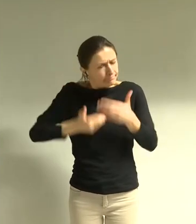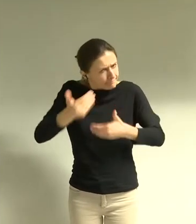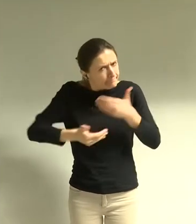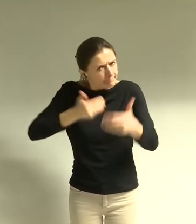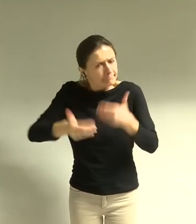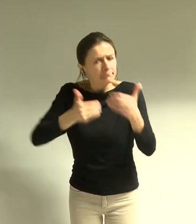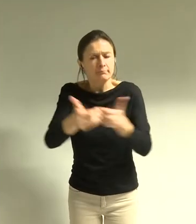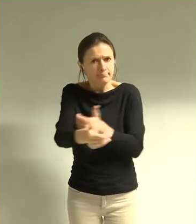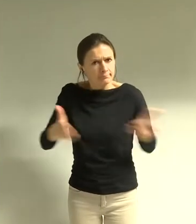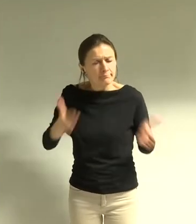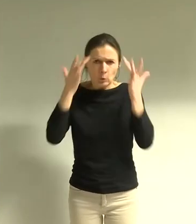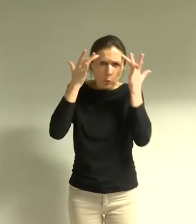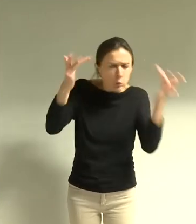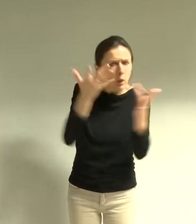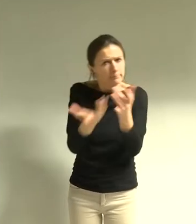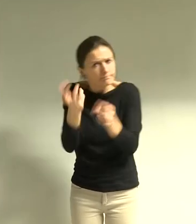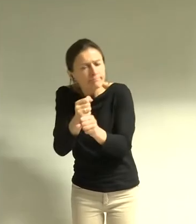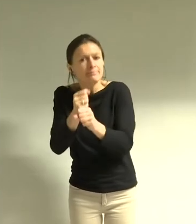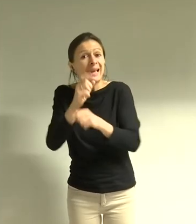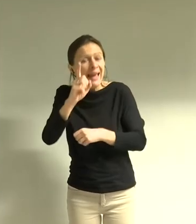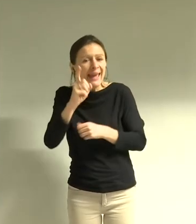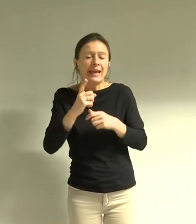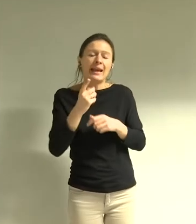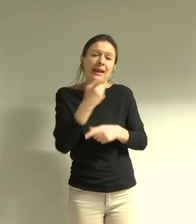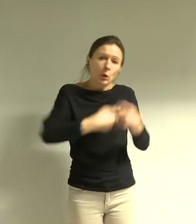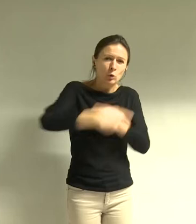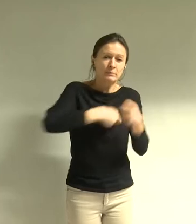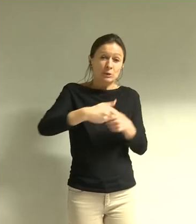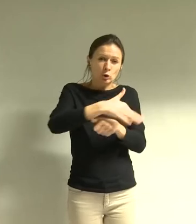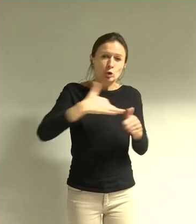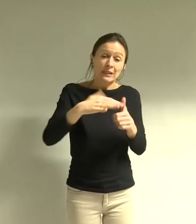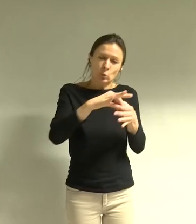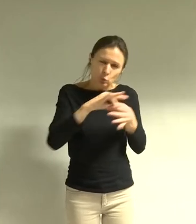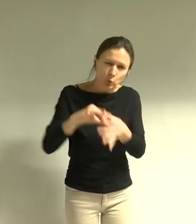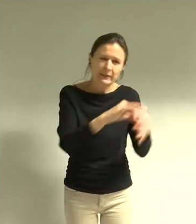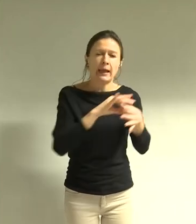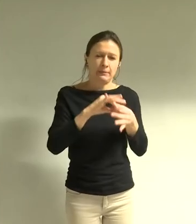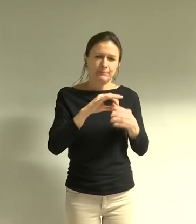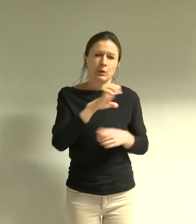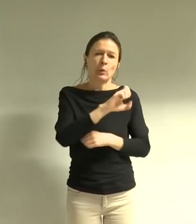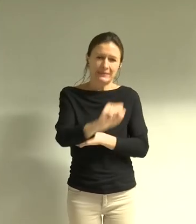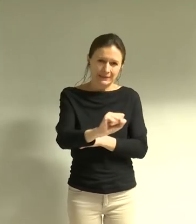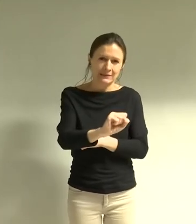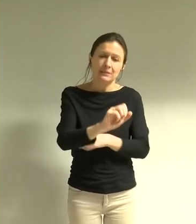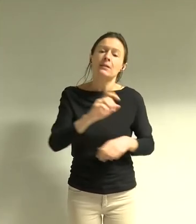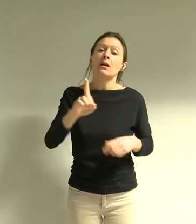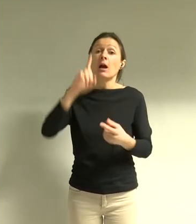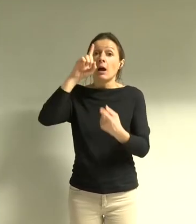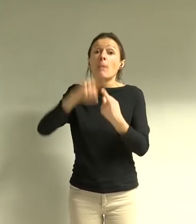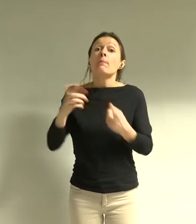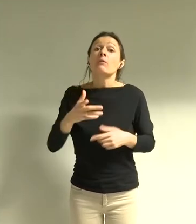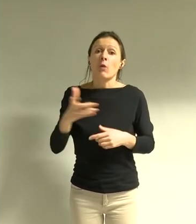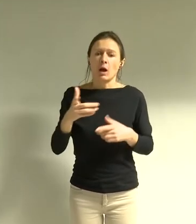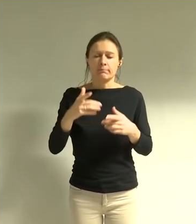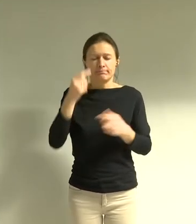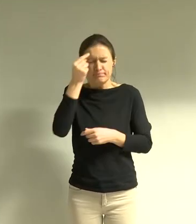créative et de l'économie sociale et solidaire dans le respect des principes susciter et de l'intérêt collectif le